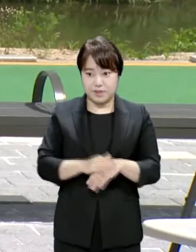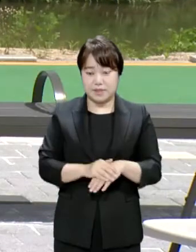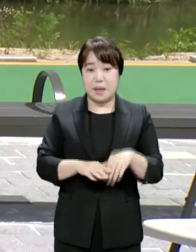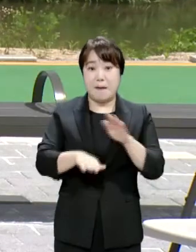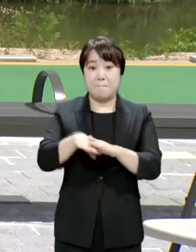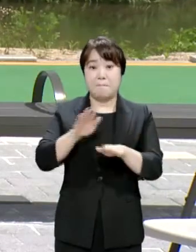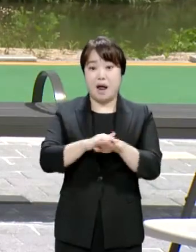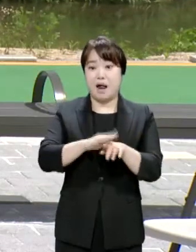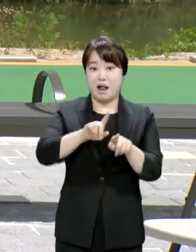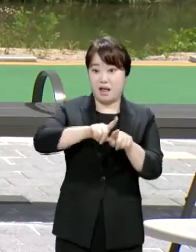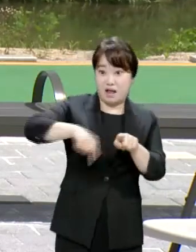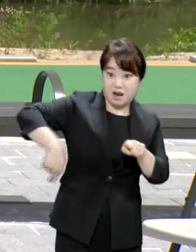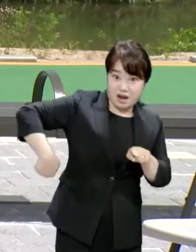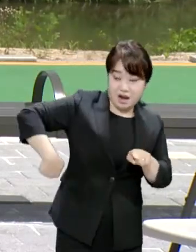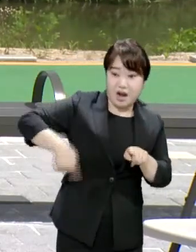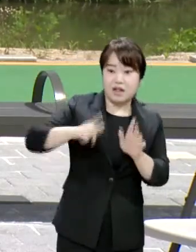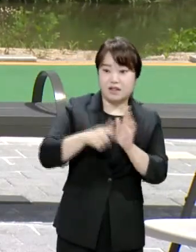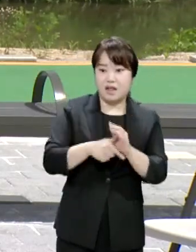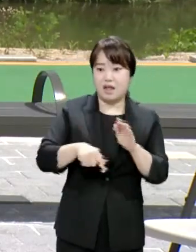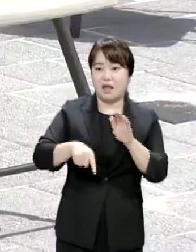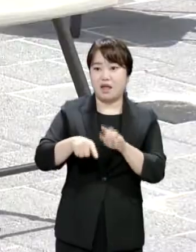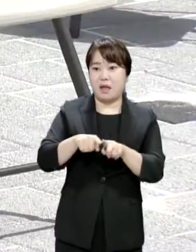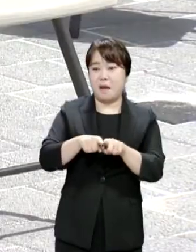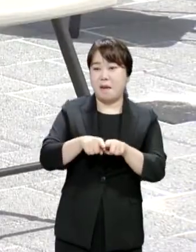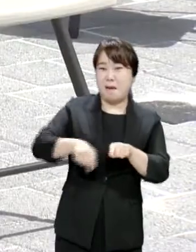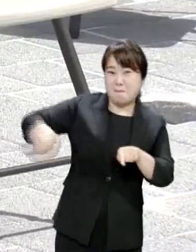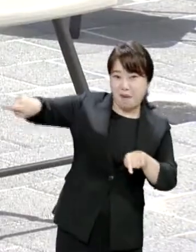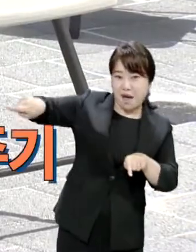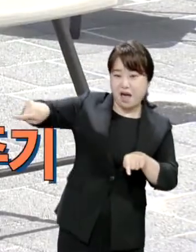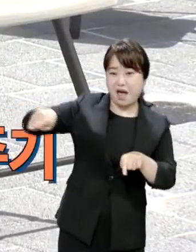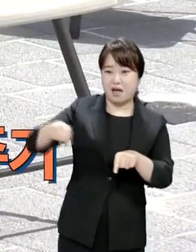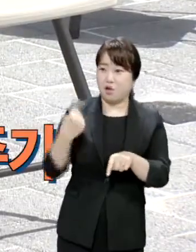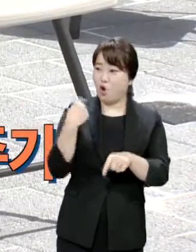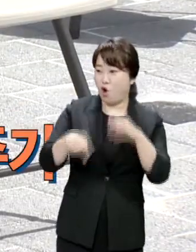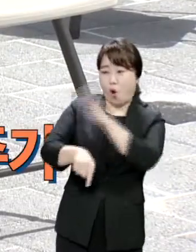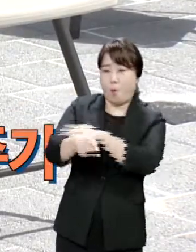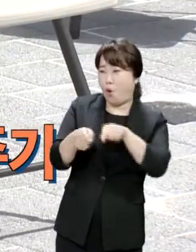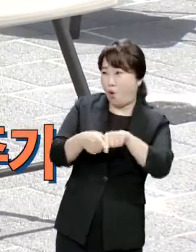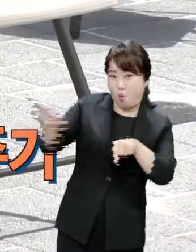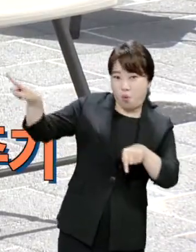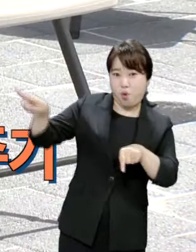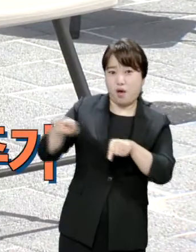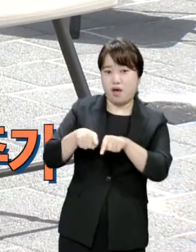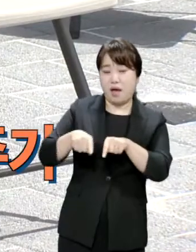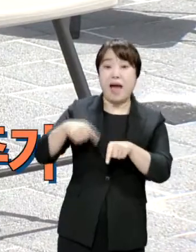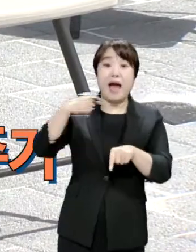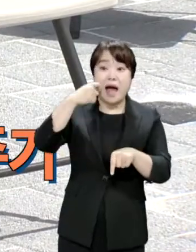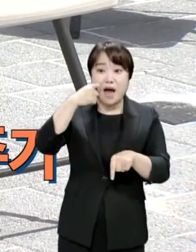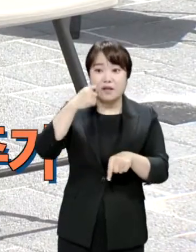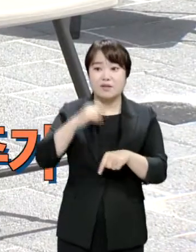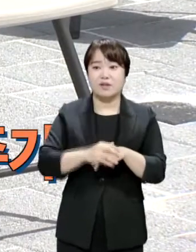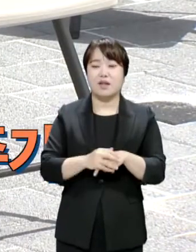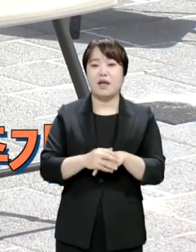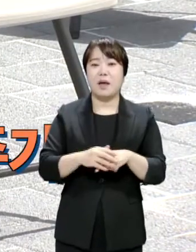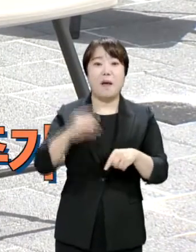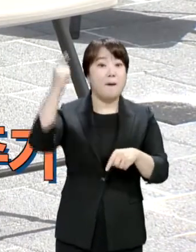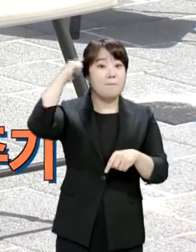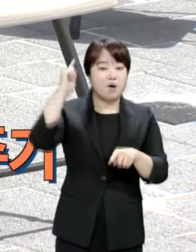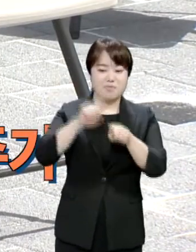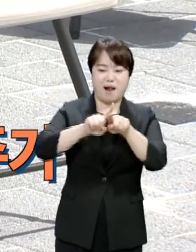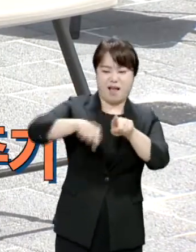올리실 때 바깥쪽으로 들어 올리시거나 안쪽으로 들어 올리시지 않도록 머리에 다리가 닿는다는